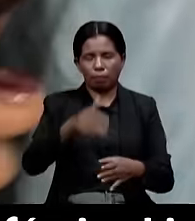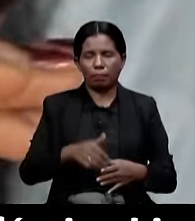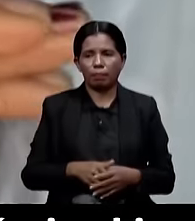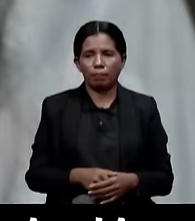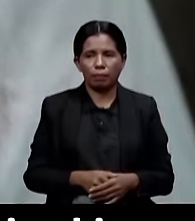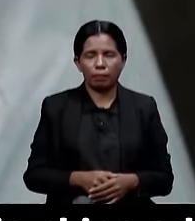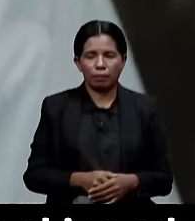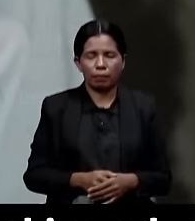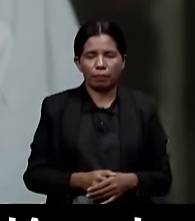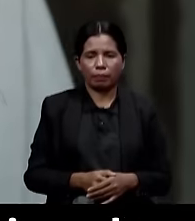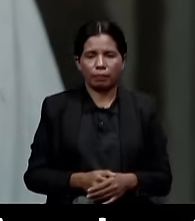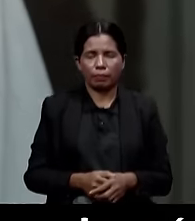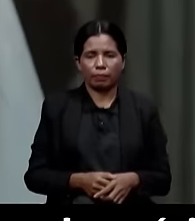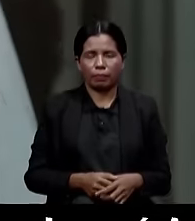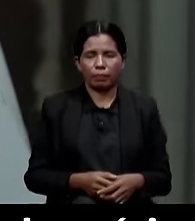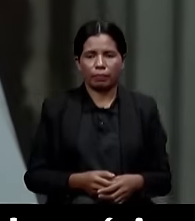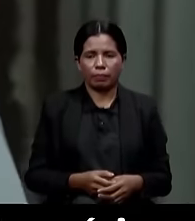pai mai